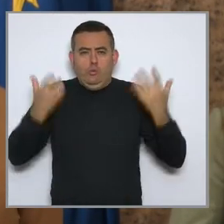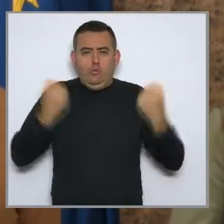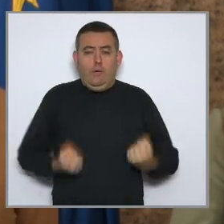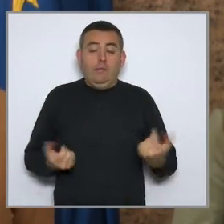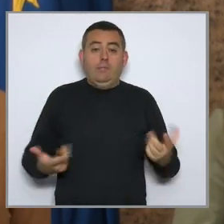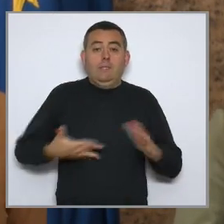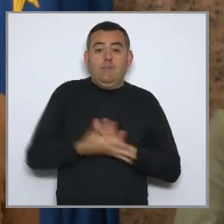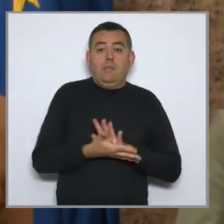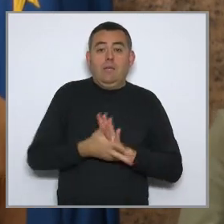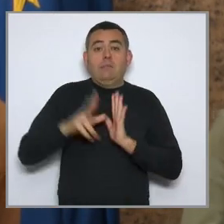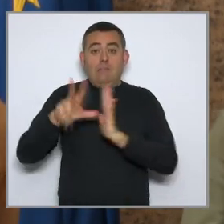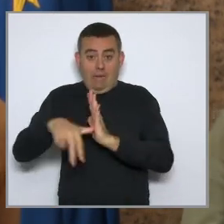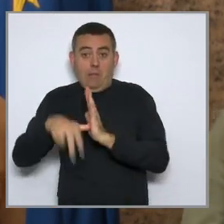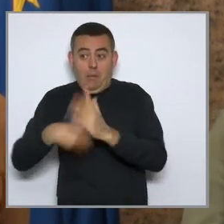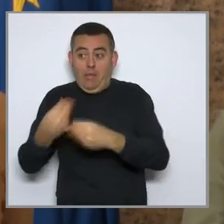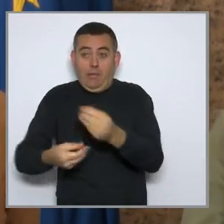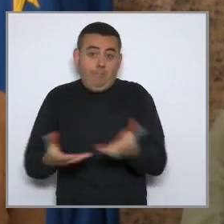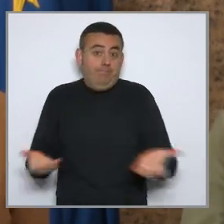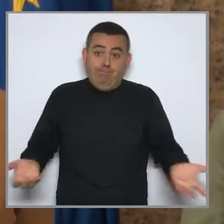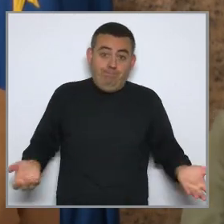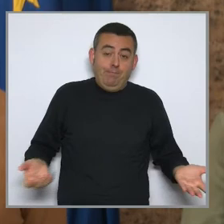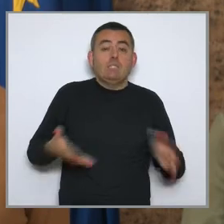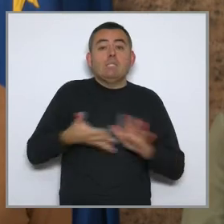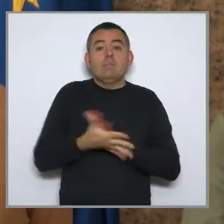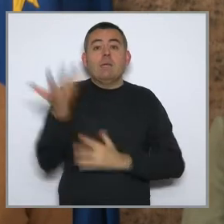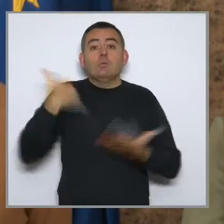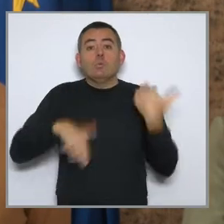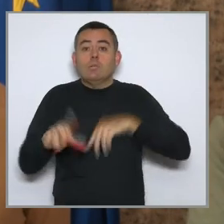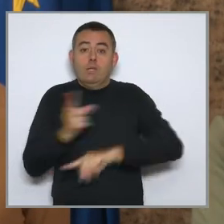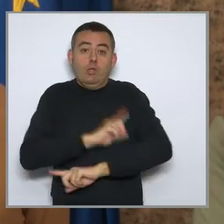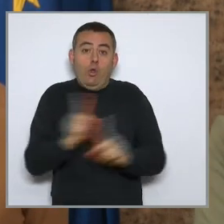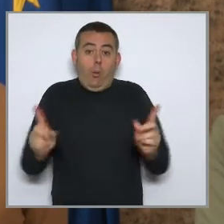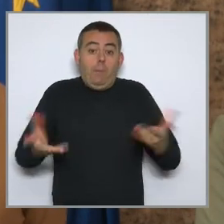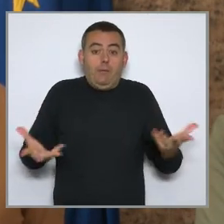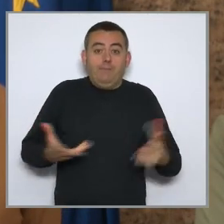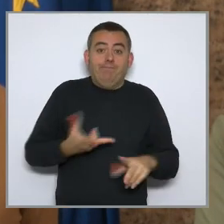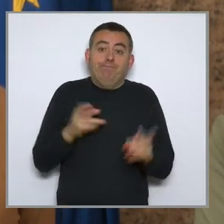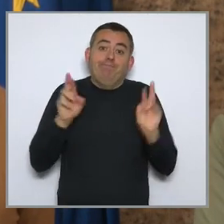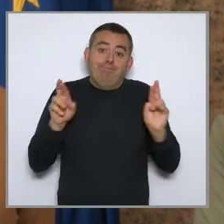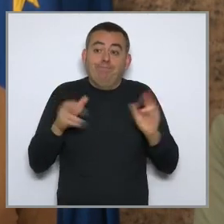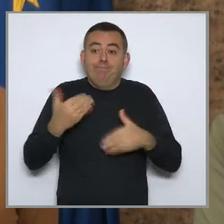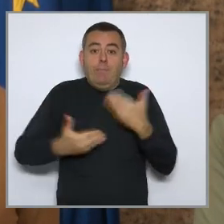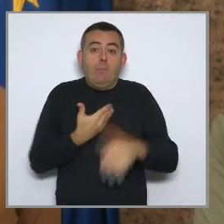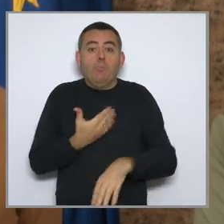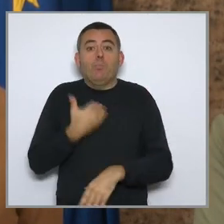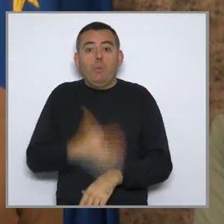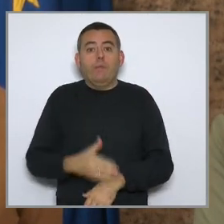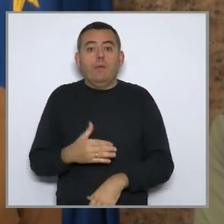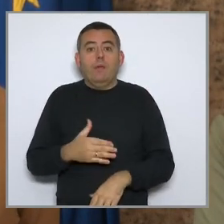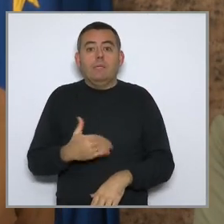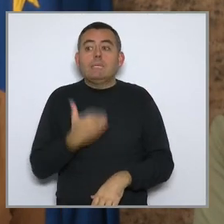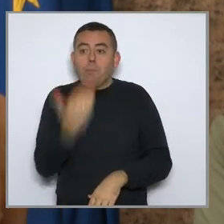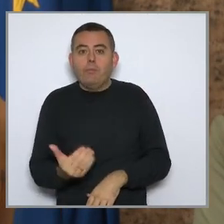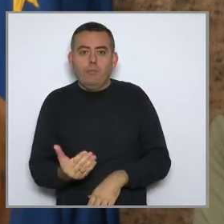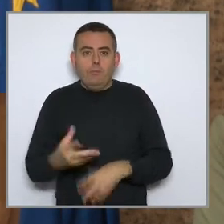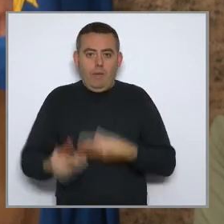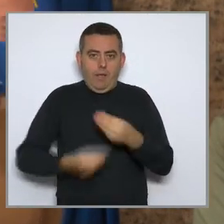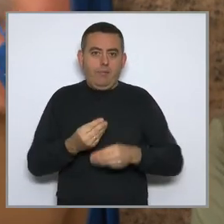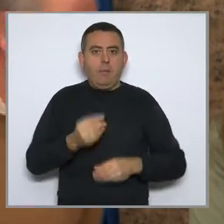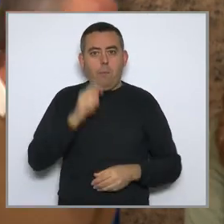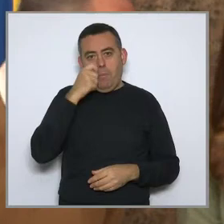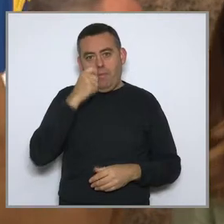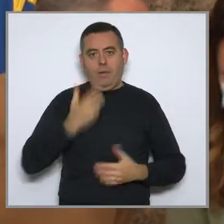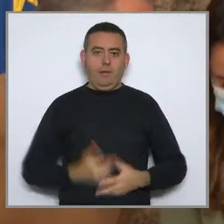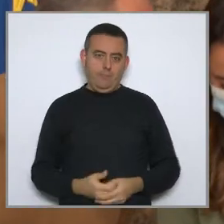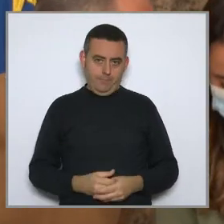cap excusa, crec que hem d'intentar que el més ràpidament se produïsca la PCR, però el que és